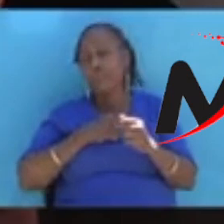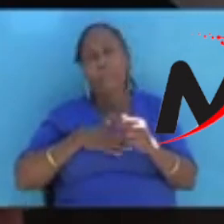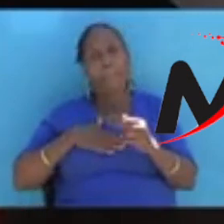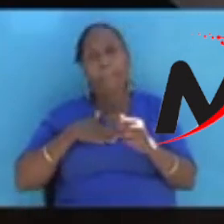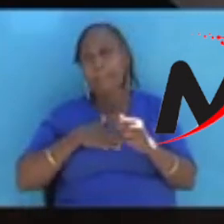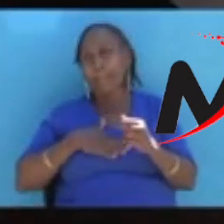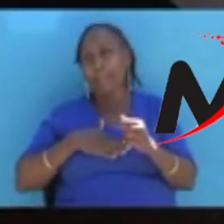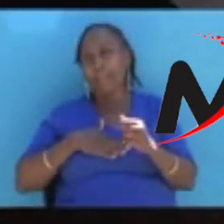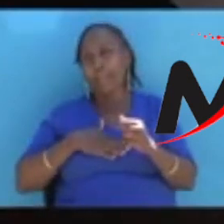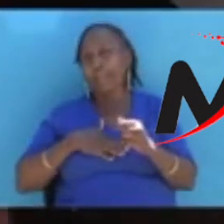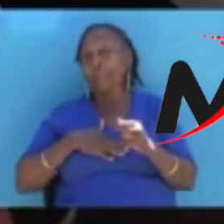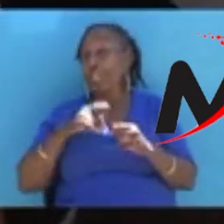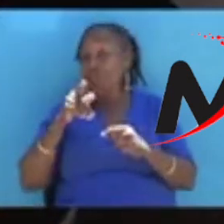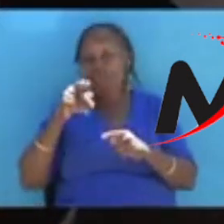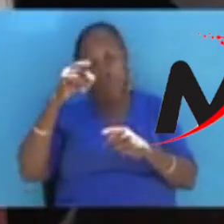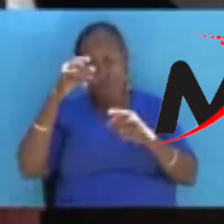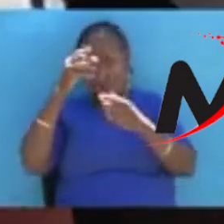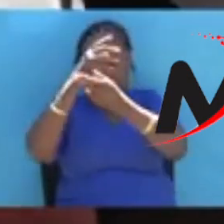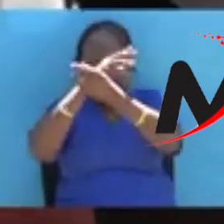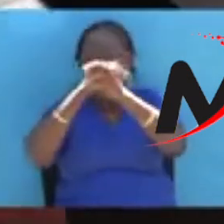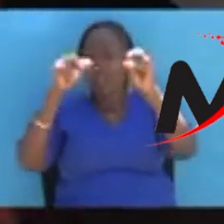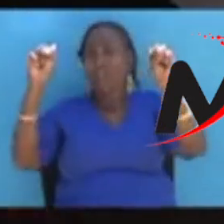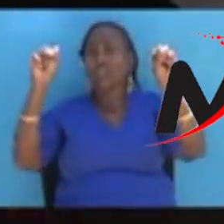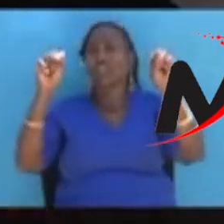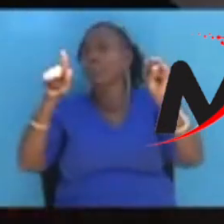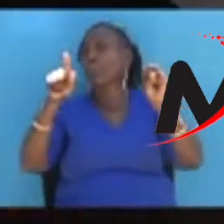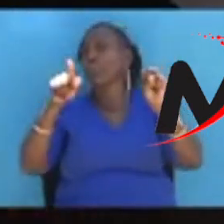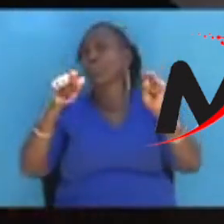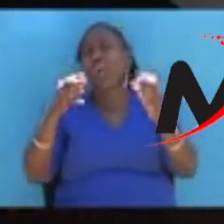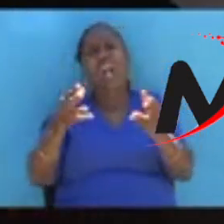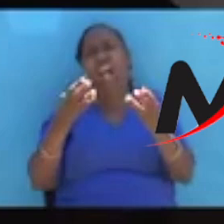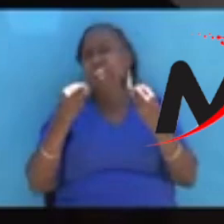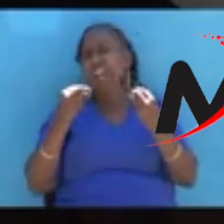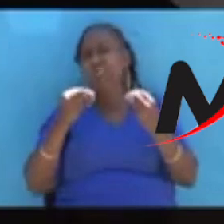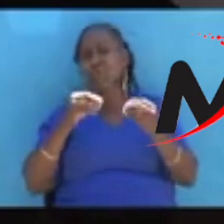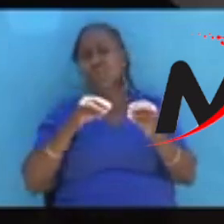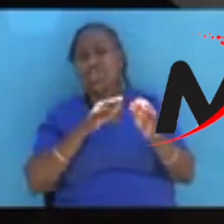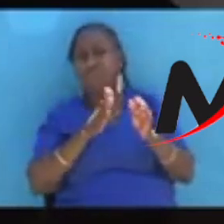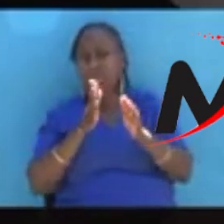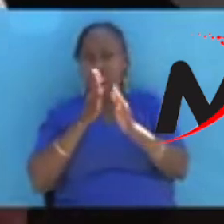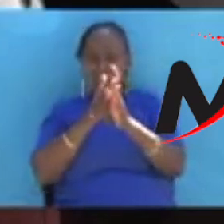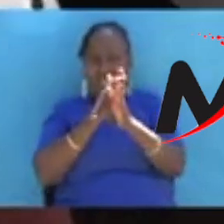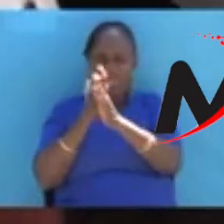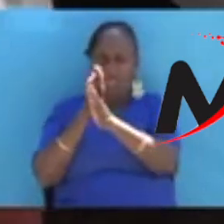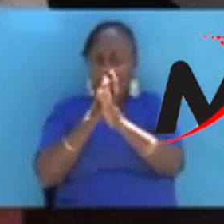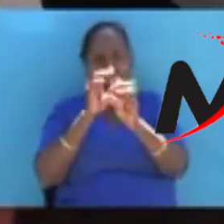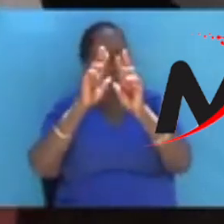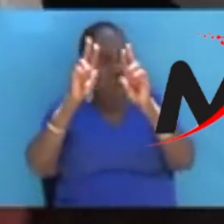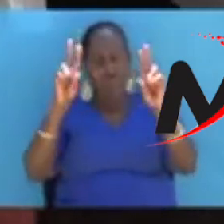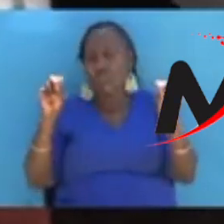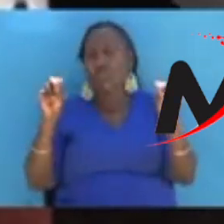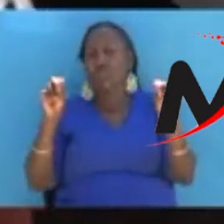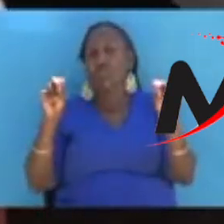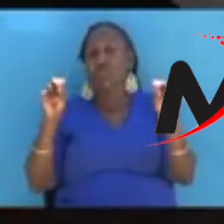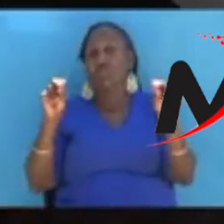of the Republic of Kenya, don't allow yourself to be distracted by people who are only